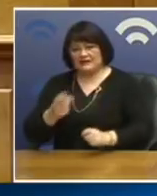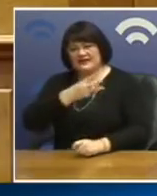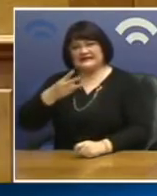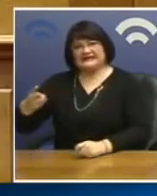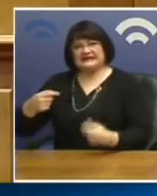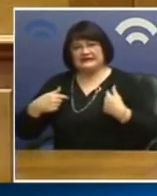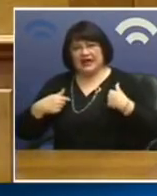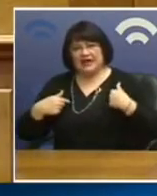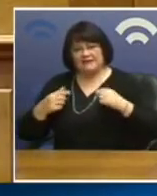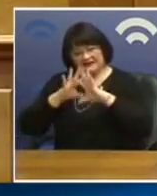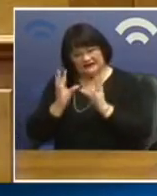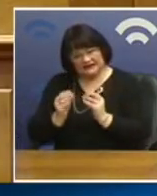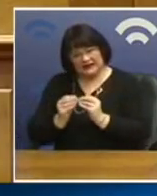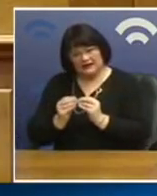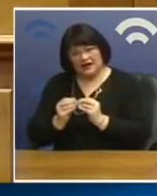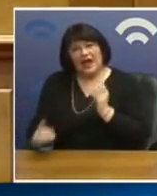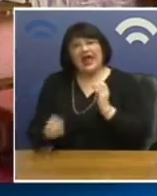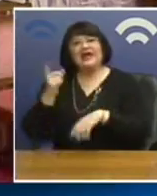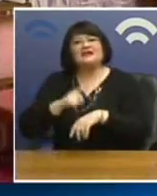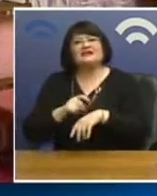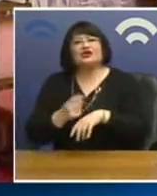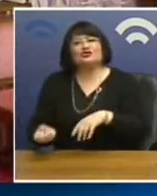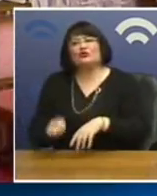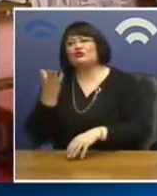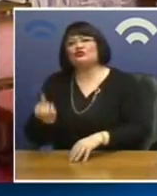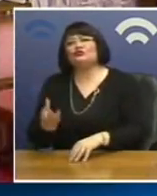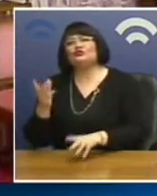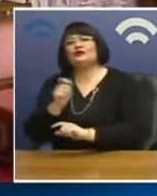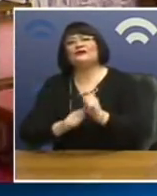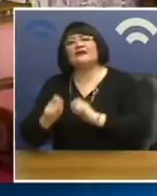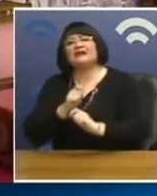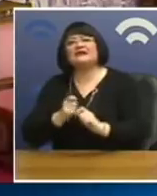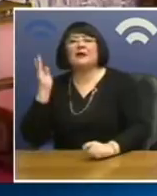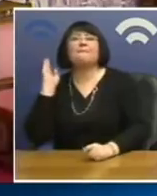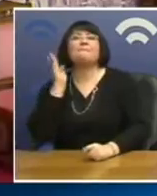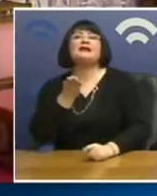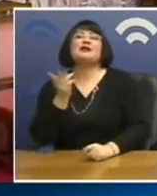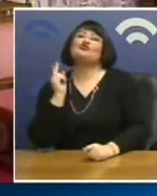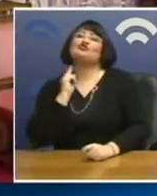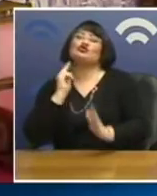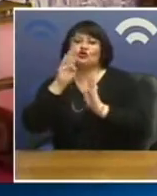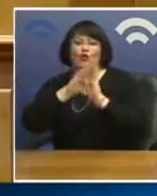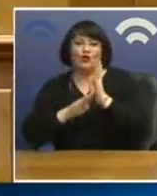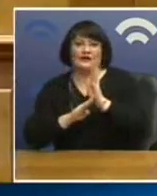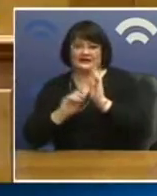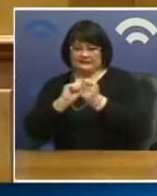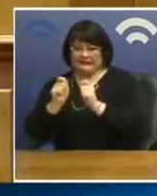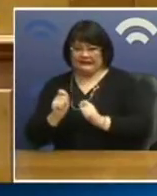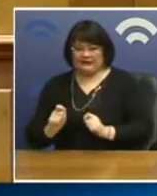ολική μεταρρύθμιση εξυγχρονισμού των ποινικών κωδίκων. Μια μεταρρύθμιση που είχε να